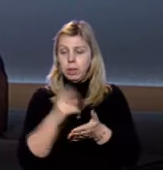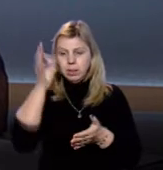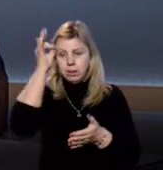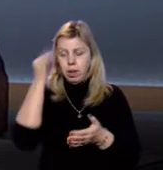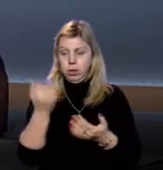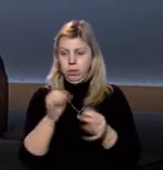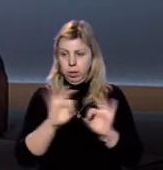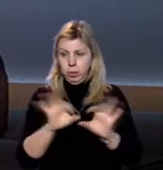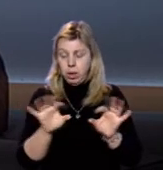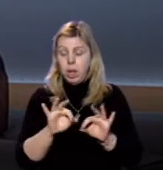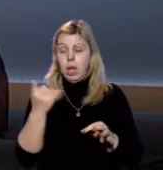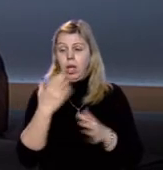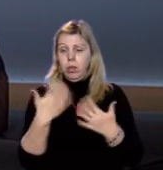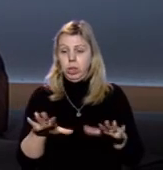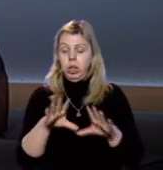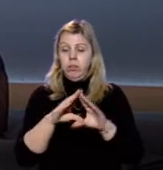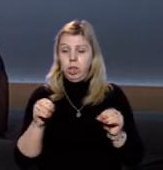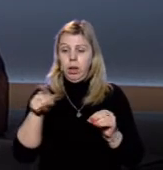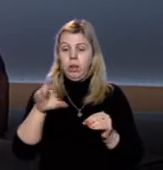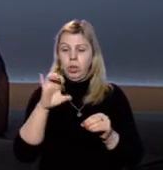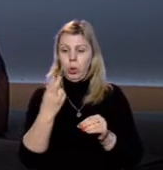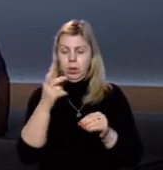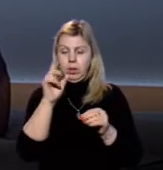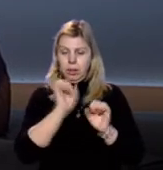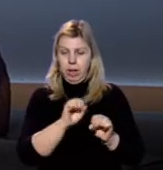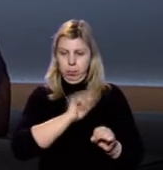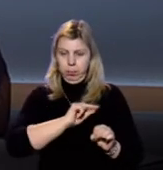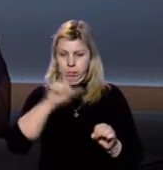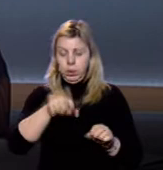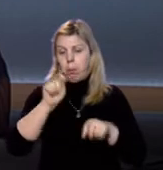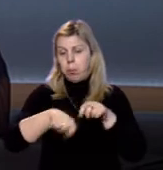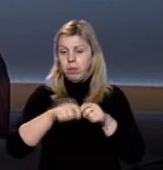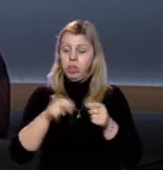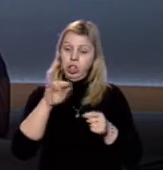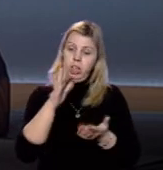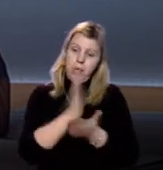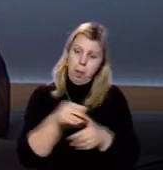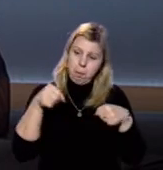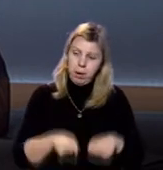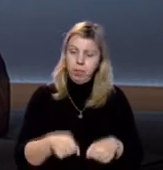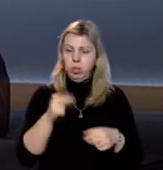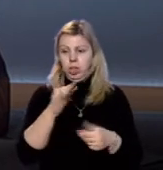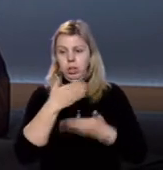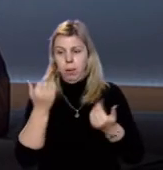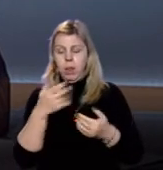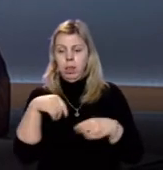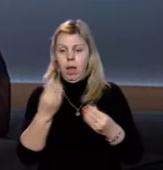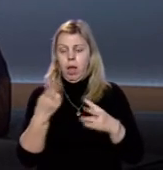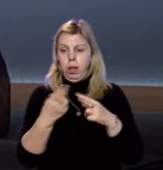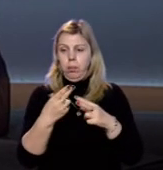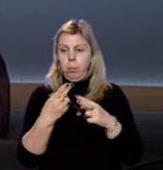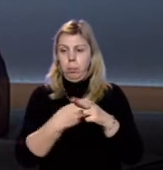в сюжеті, і вже працівники соцзахисту перевірять, чи має право, враховуючи доходи, даний пільговик